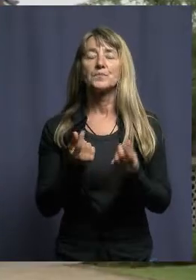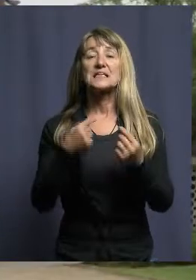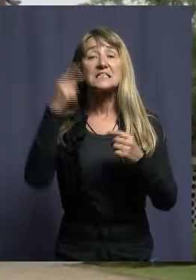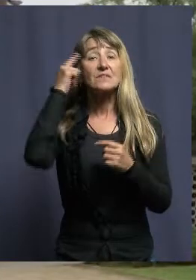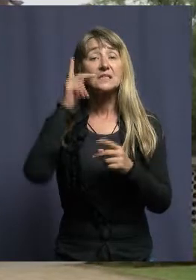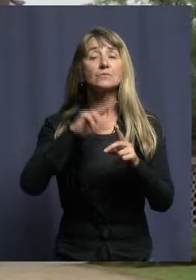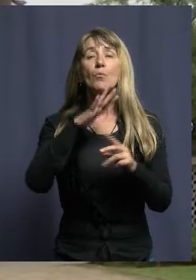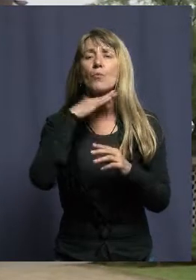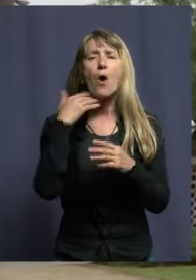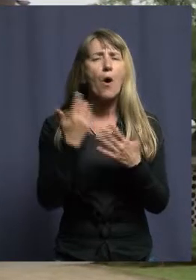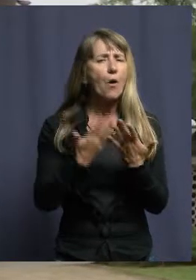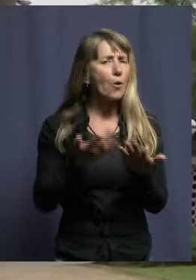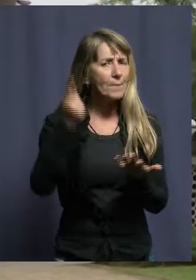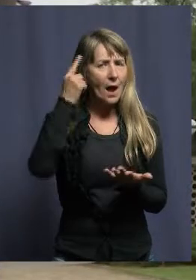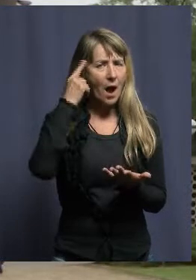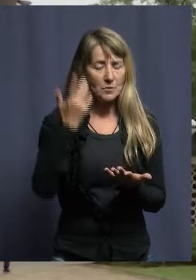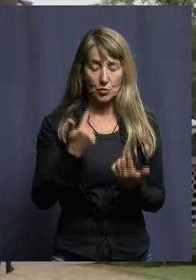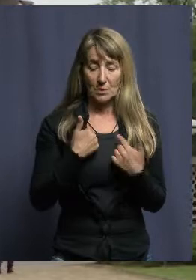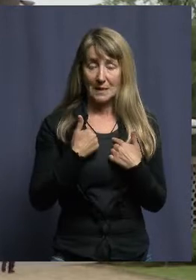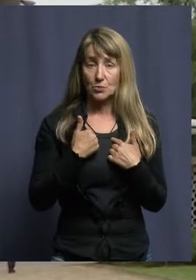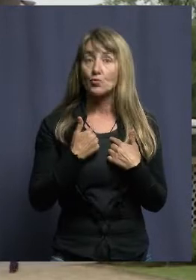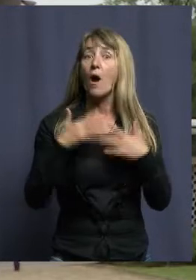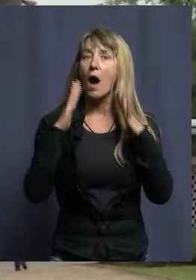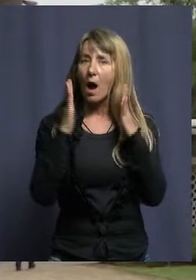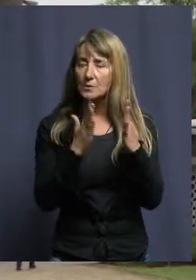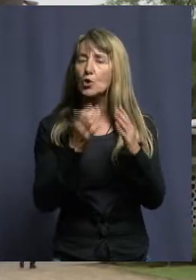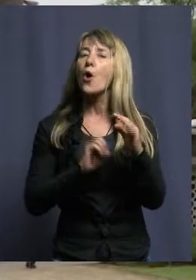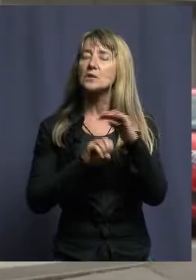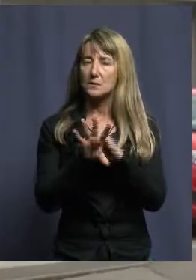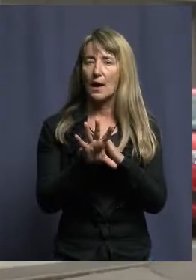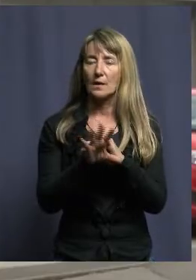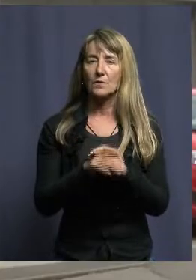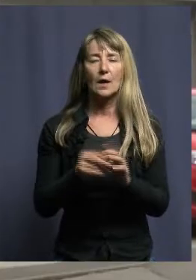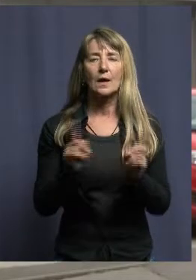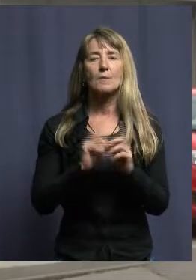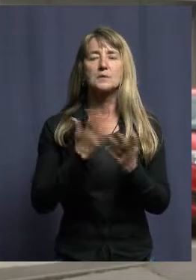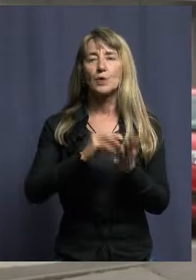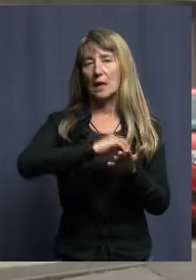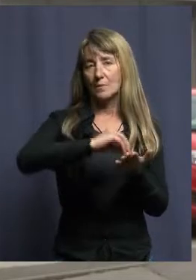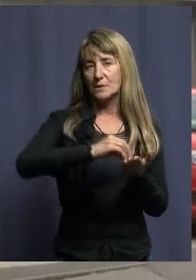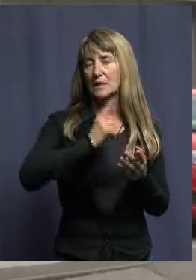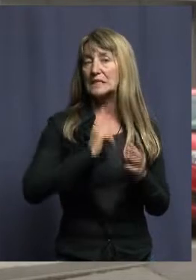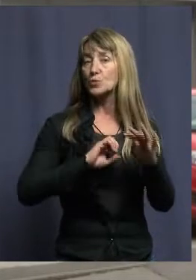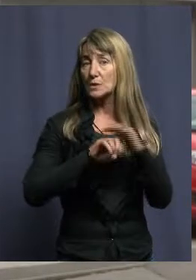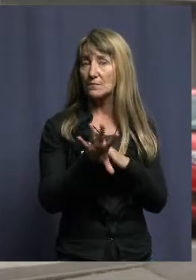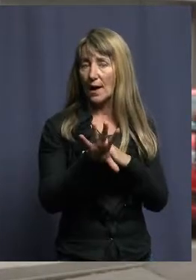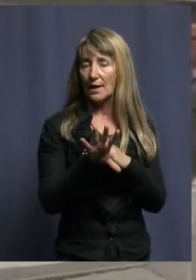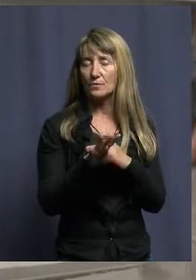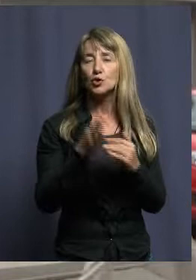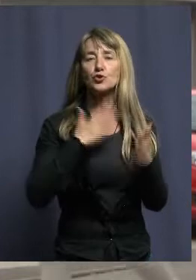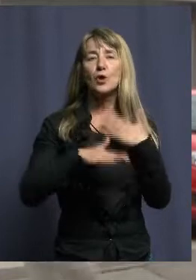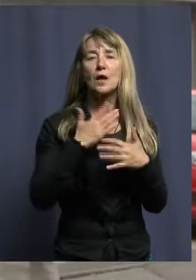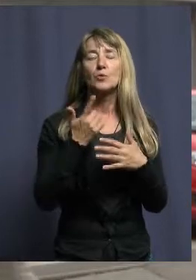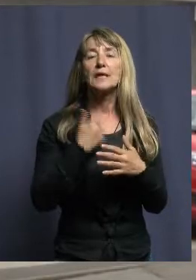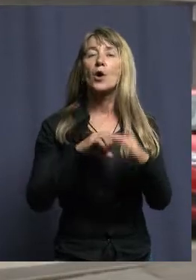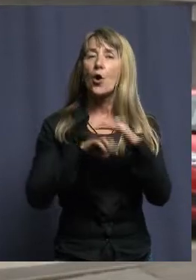oni možda preambiciozni za neke, za mene su ambiciozni, ali ostvarivi. Ne bismo ih napisali da nisu ostvarivi. Želimo da